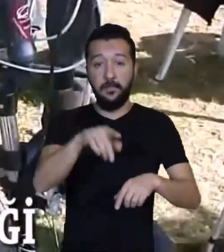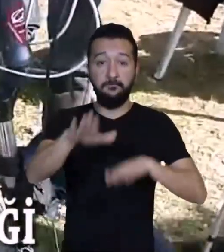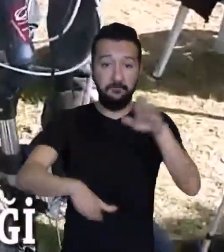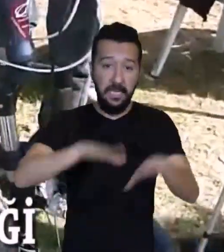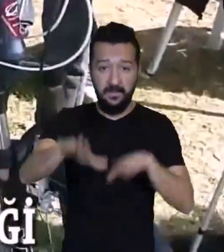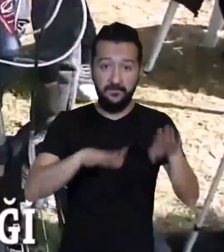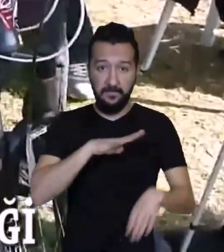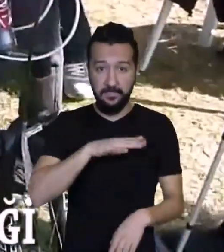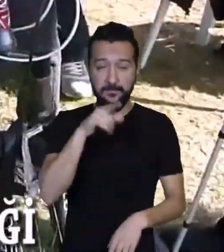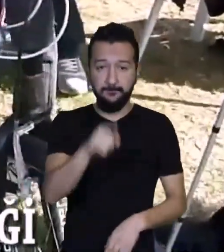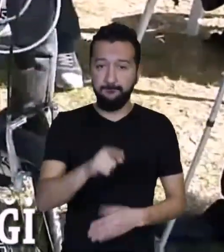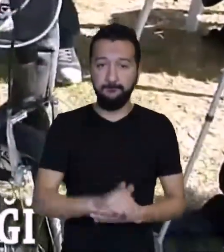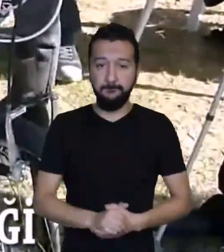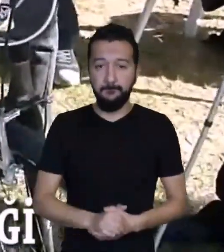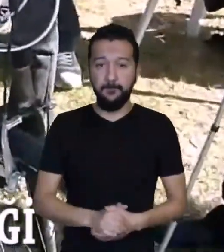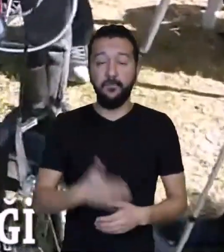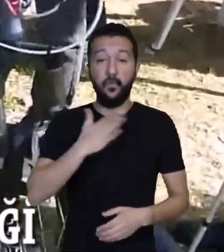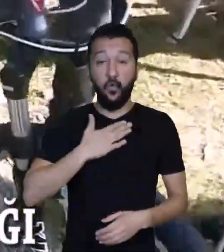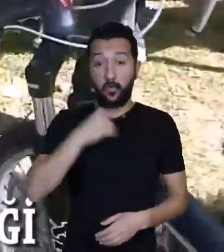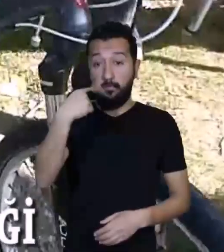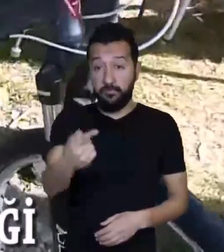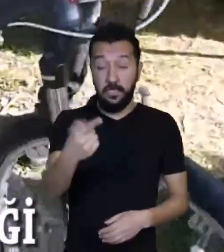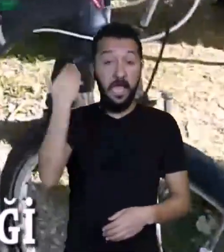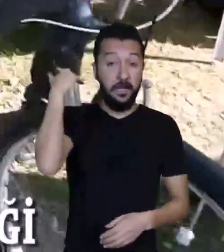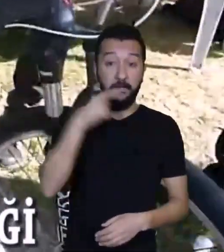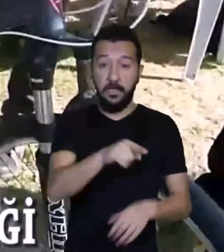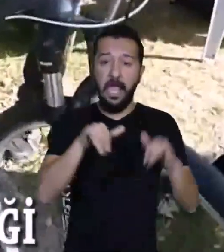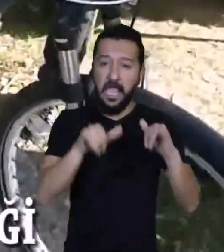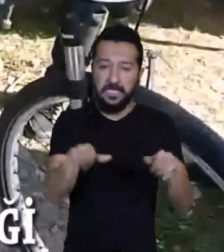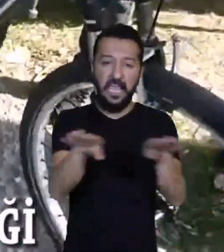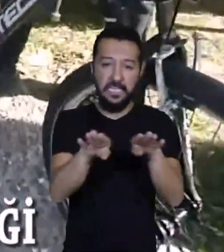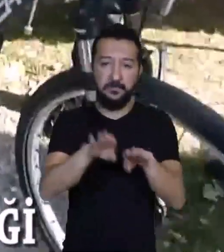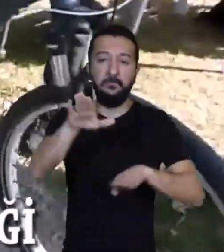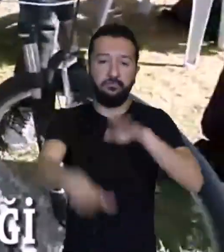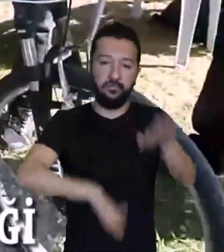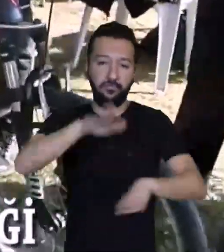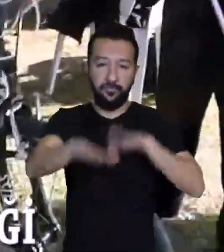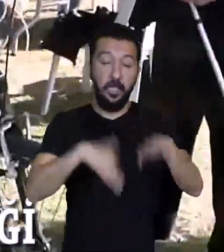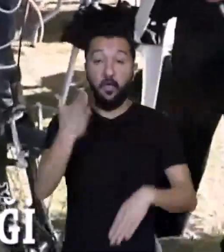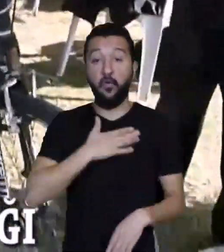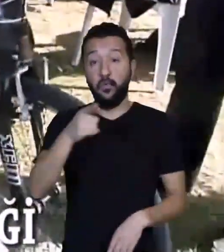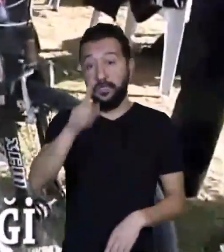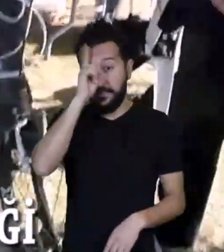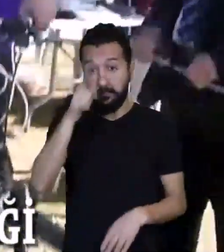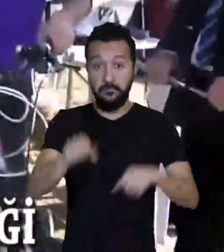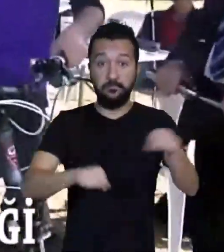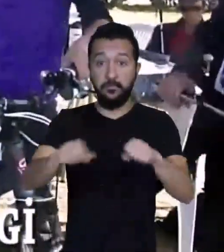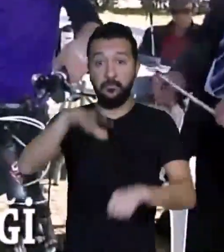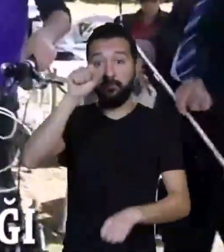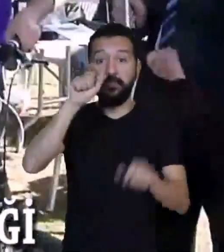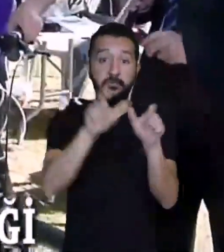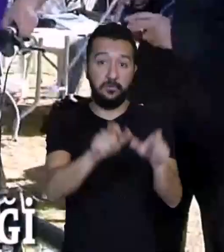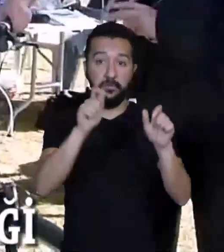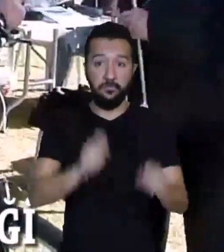pedal bölümü var. Ön taraf ve arka taraf eş olarak pedal çeviriyor. Ama ön taraf sadece pilotluk yapıyor.